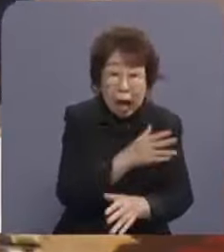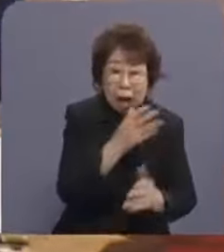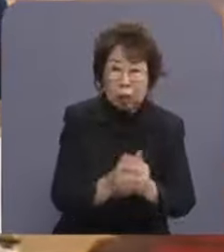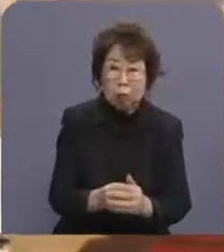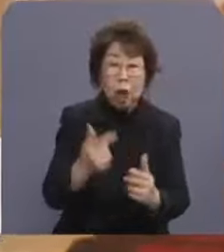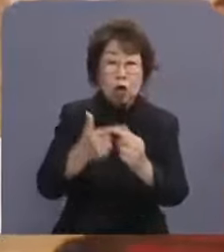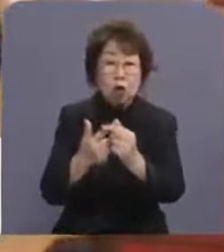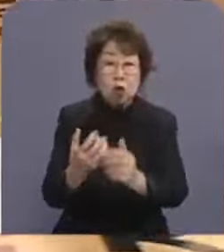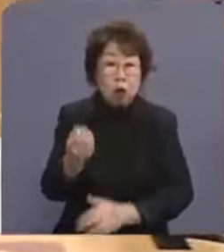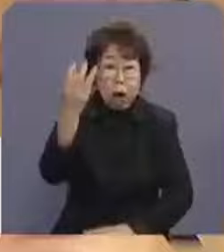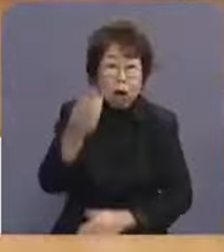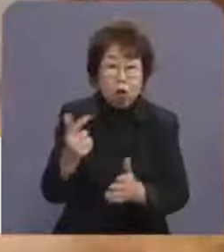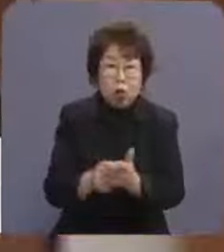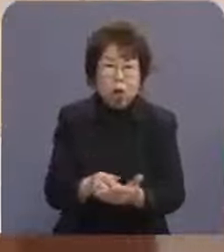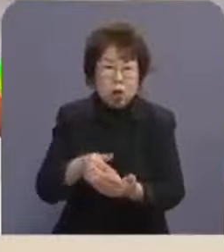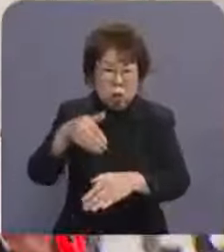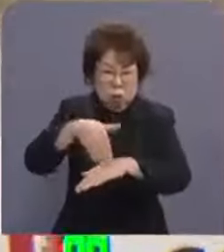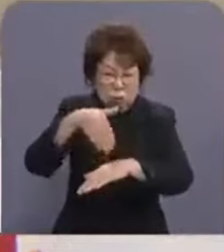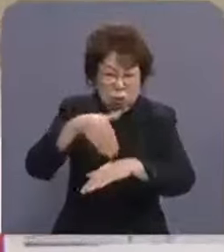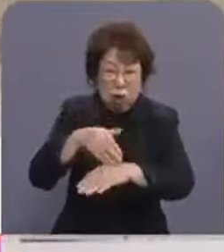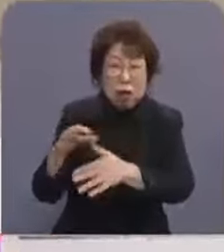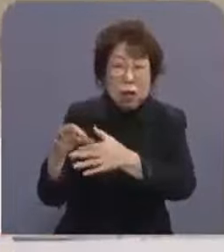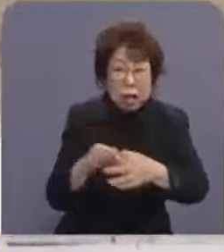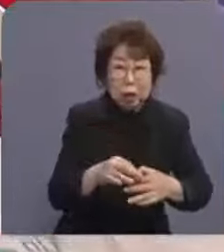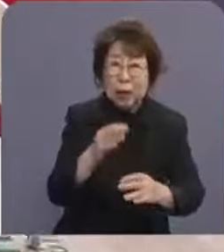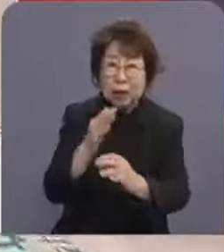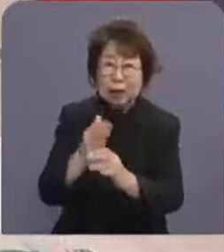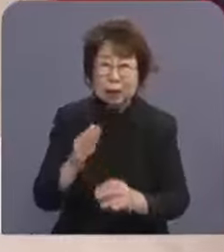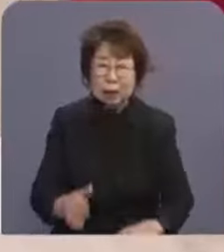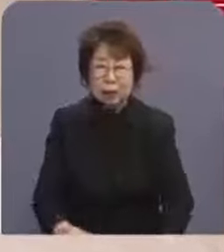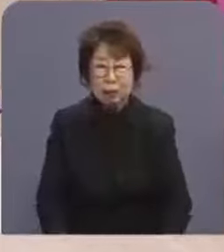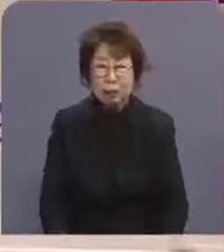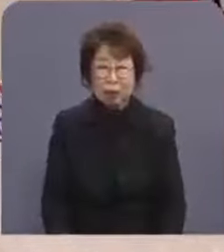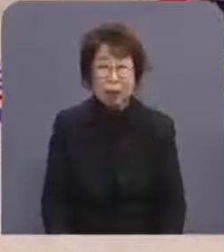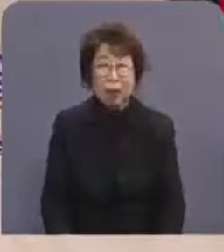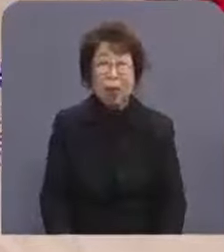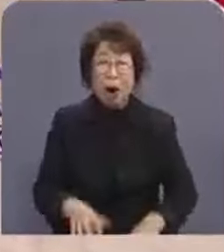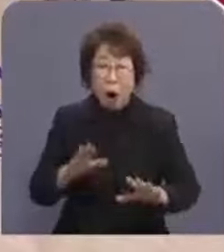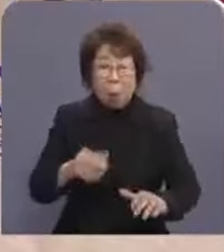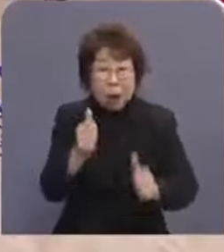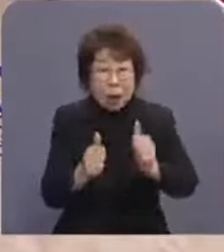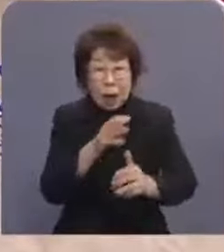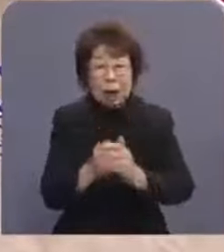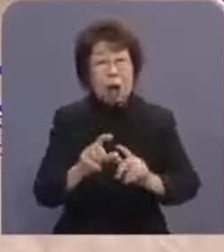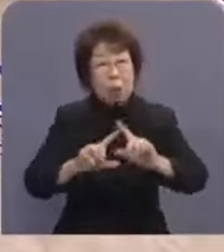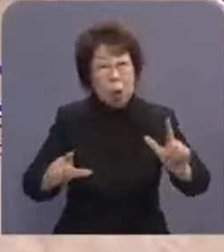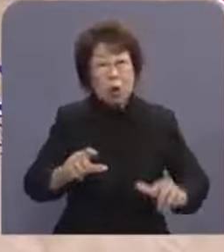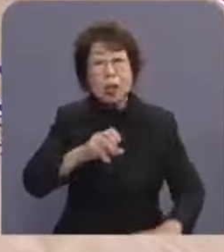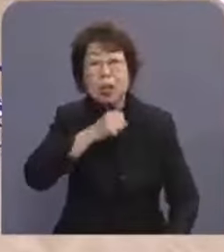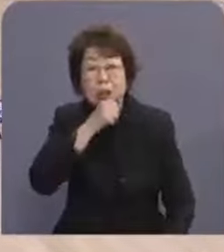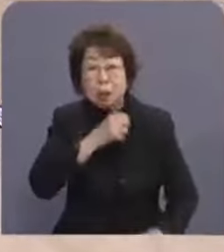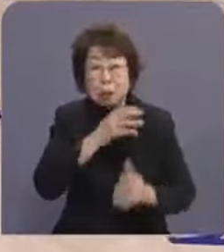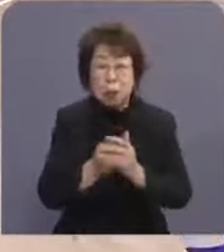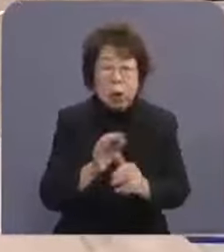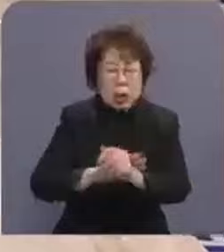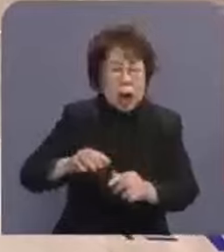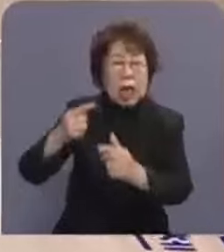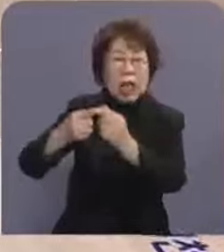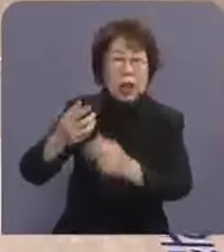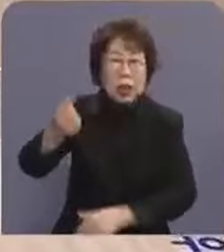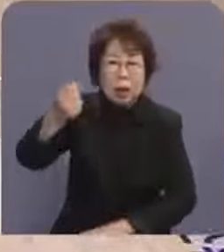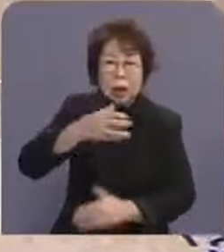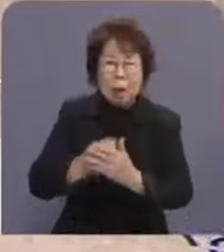6연승을 질주하면서 훈련 열기부터 뜨겁습니다. BNK는 이번 시즌 들어 평균 득점과 어시스트 1위를 달리는